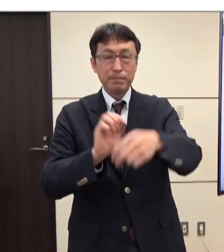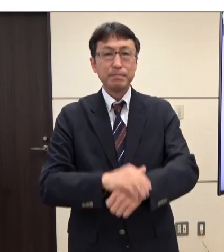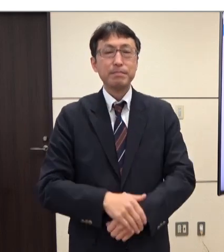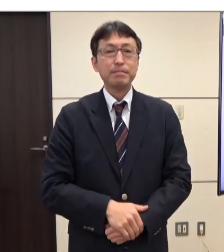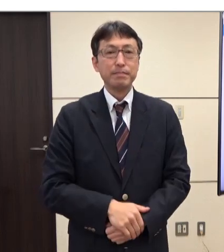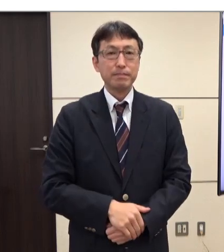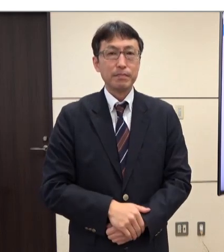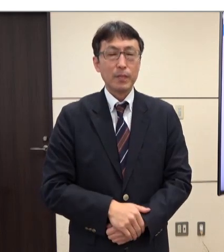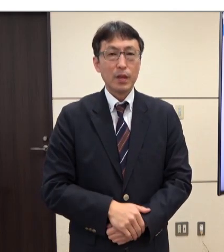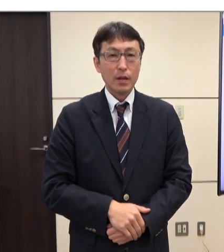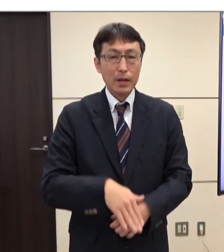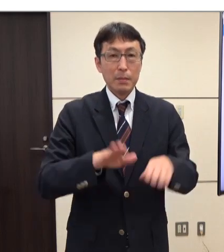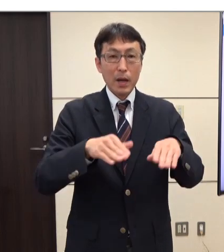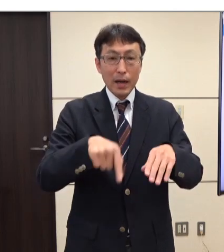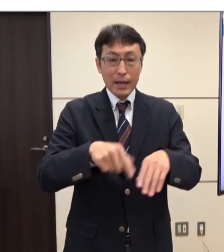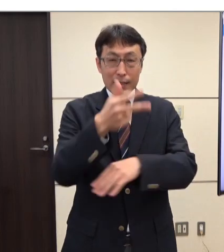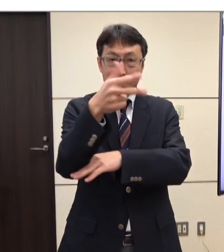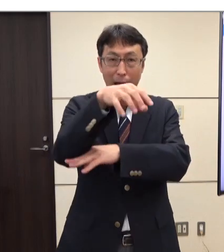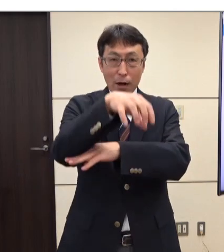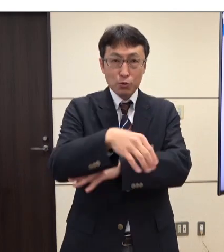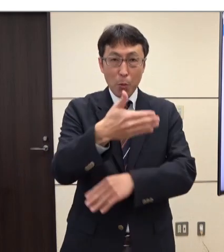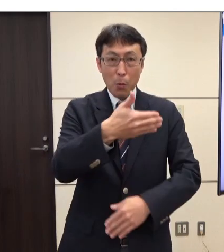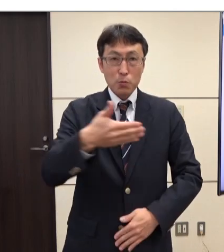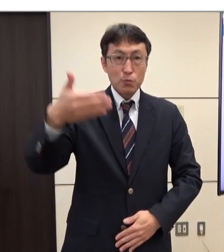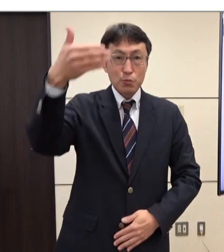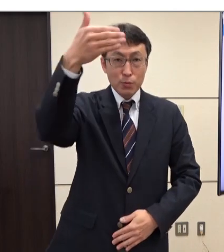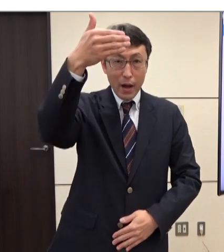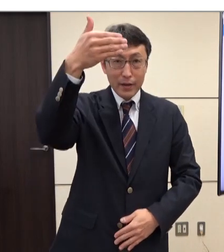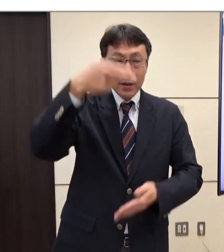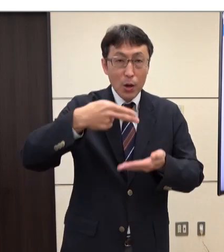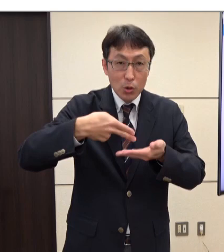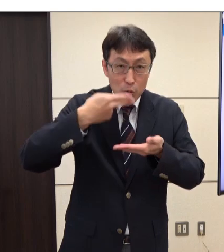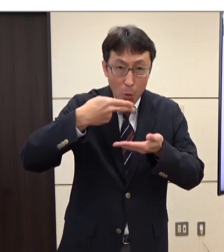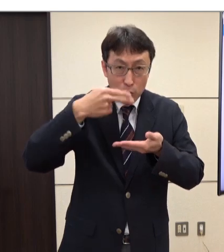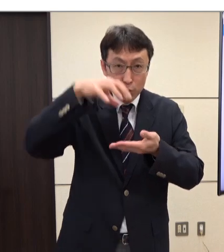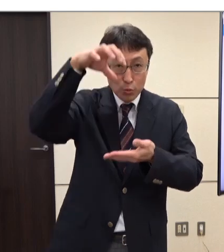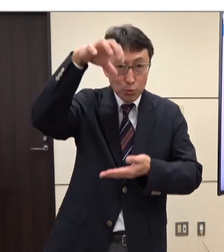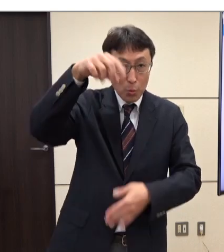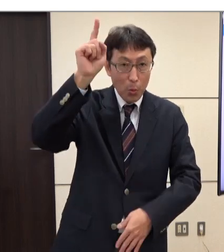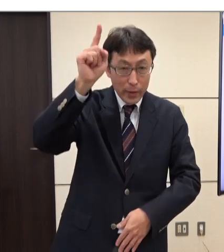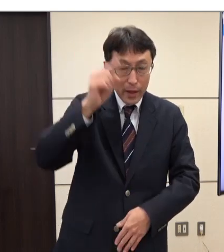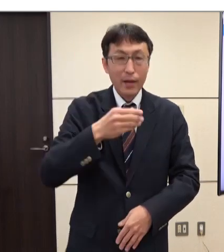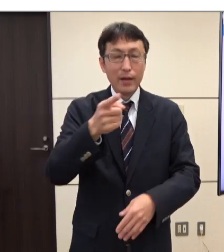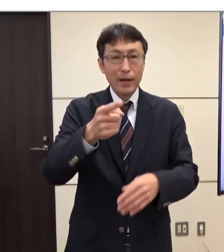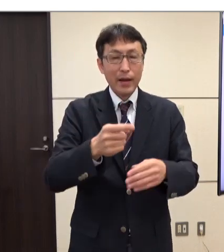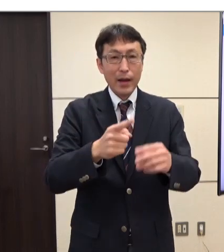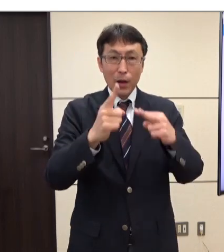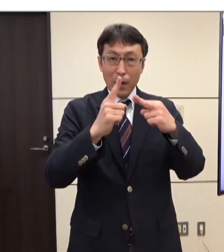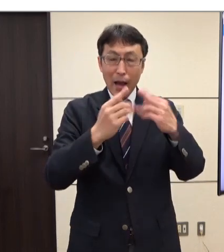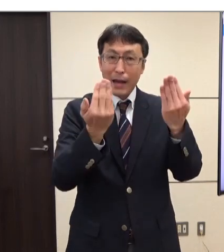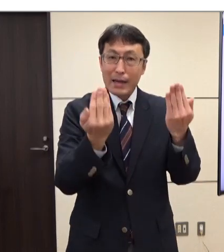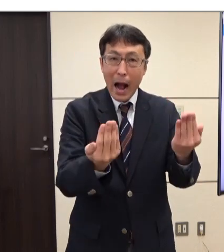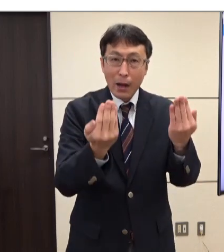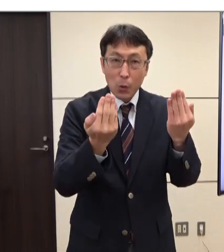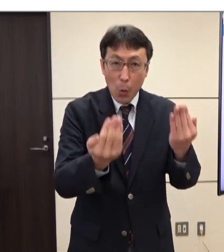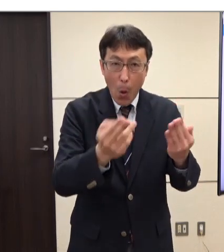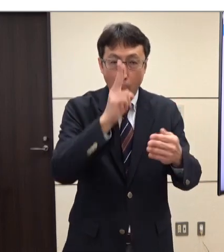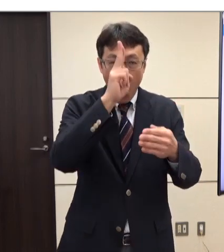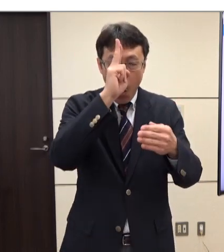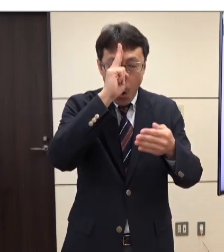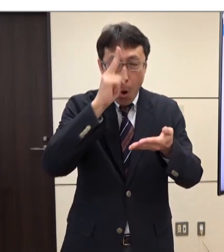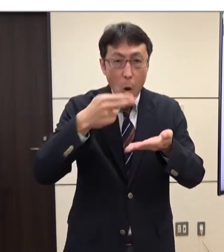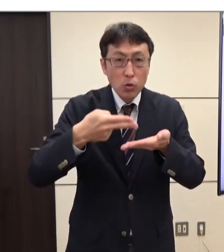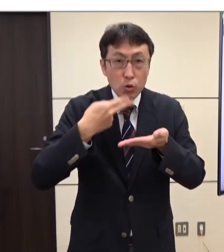市の9階の食堂で、福島型の学校給食これをお楽しみいただきたいというものであ